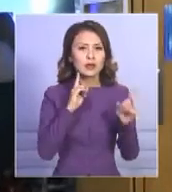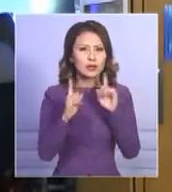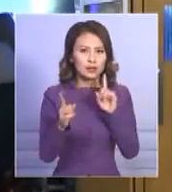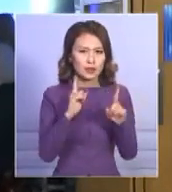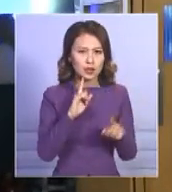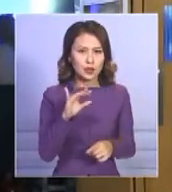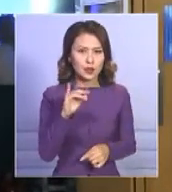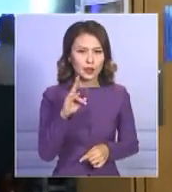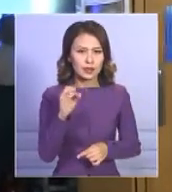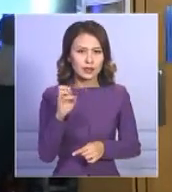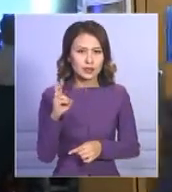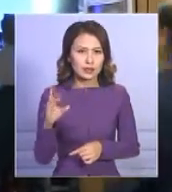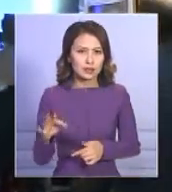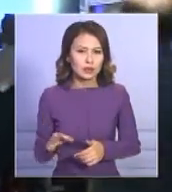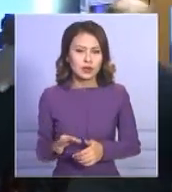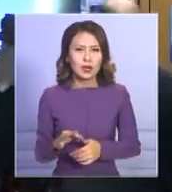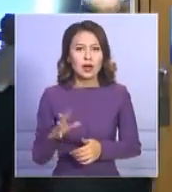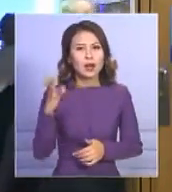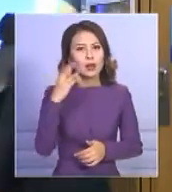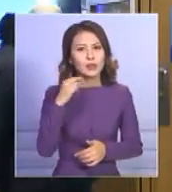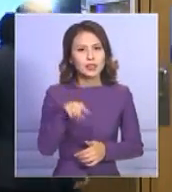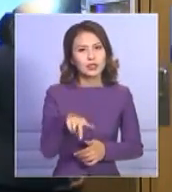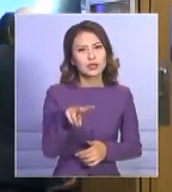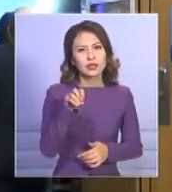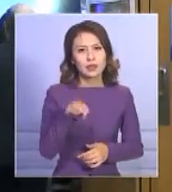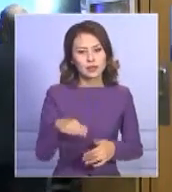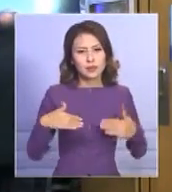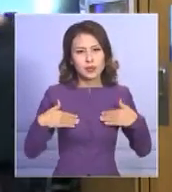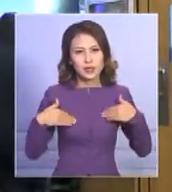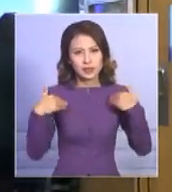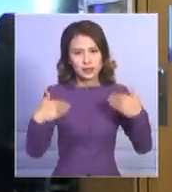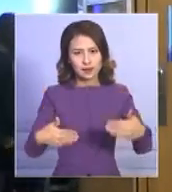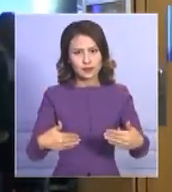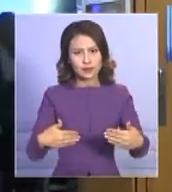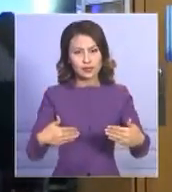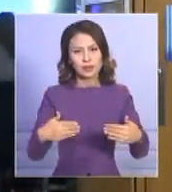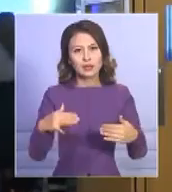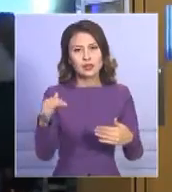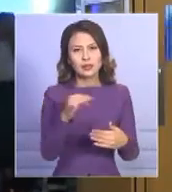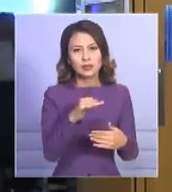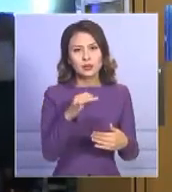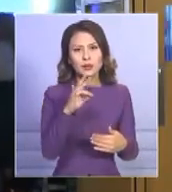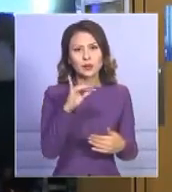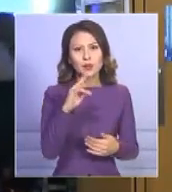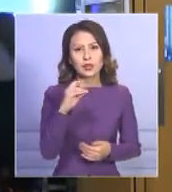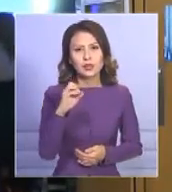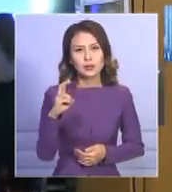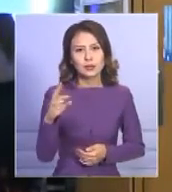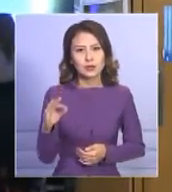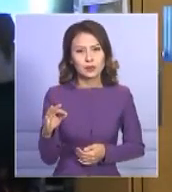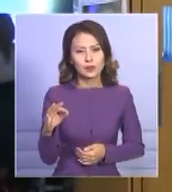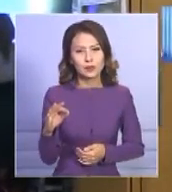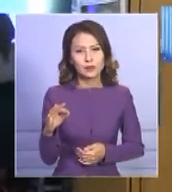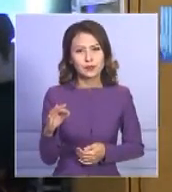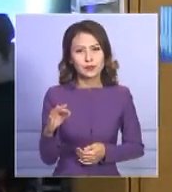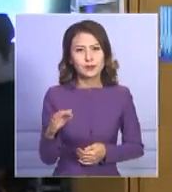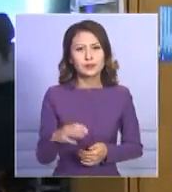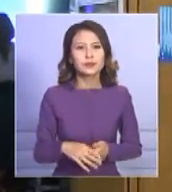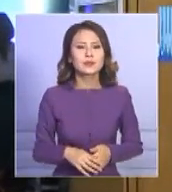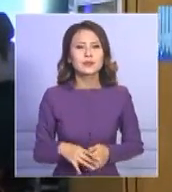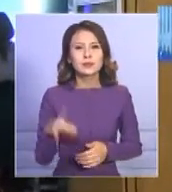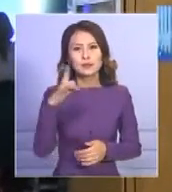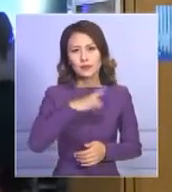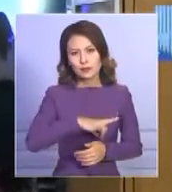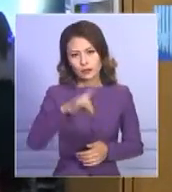ЮНЕСКО мекеменін осы Алматының 1000 жылдығымен құттықтап, осы ЮНЕСКО мекемесіне